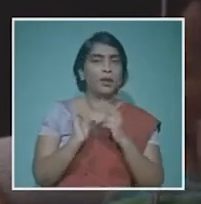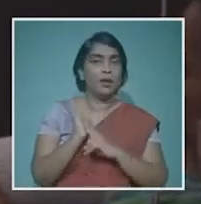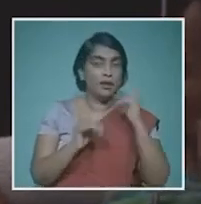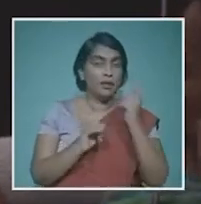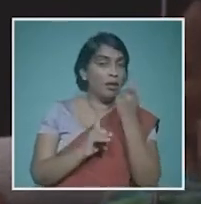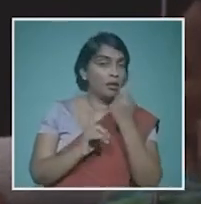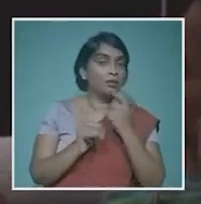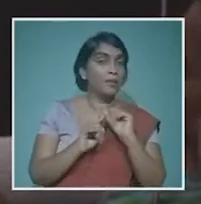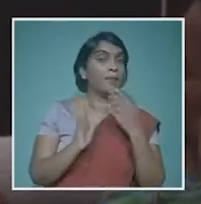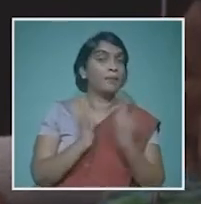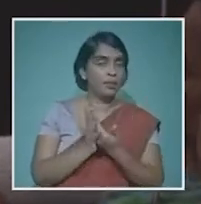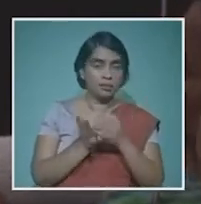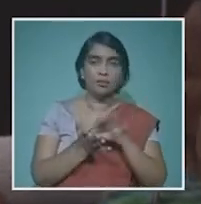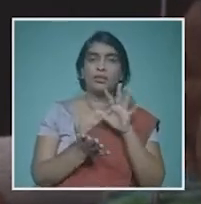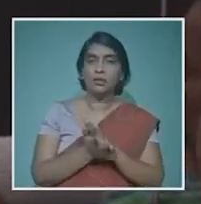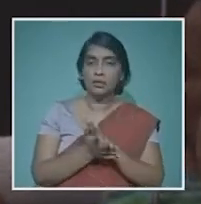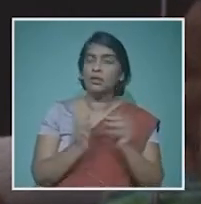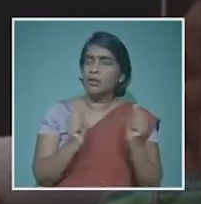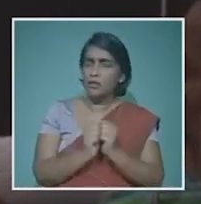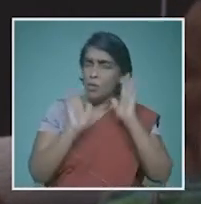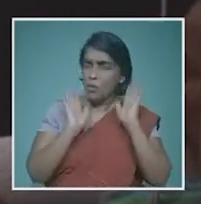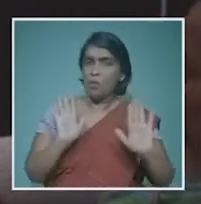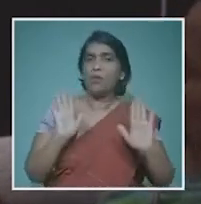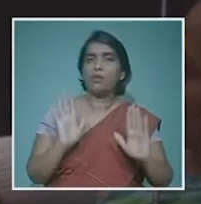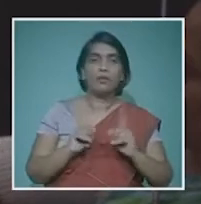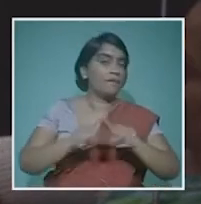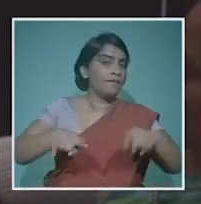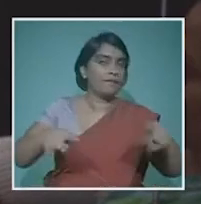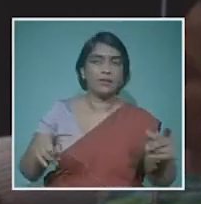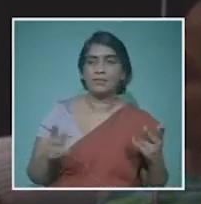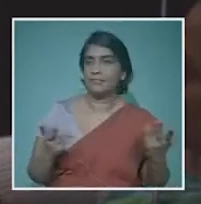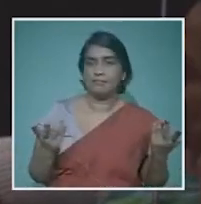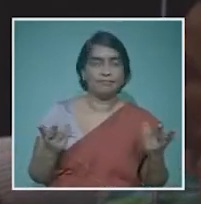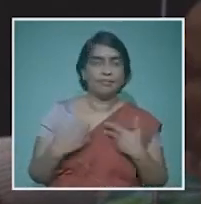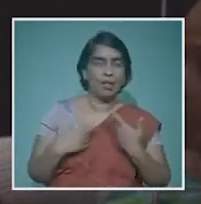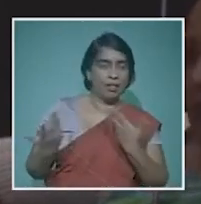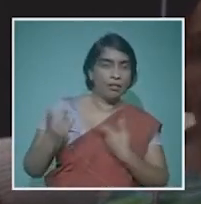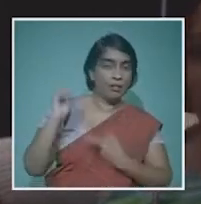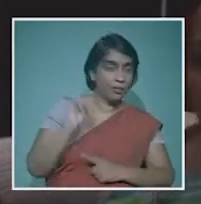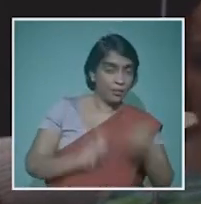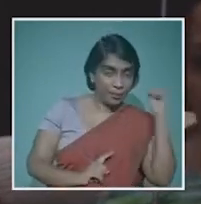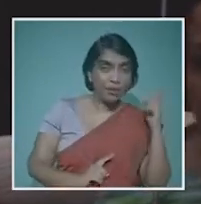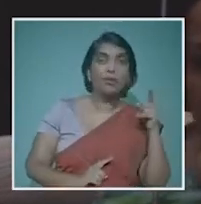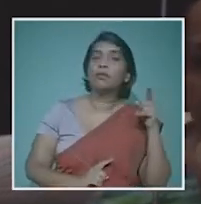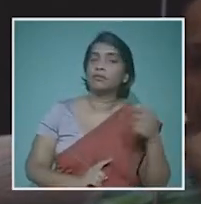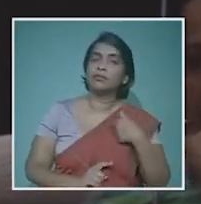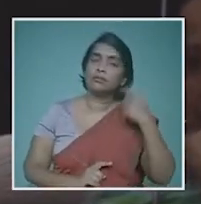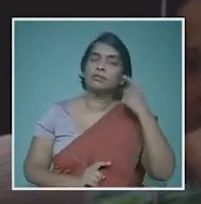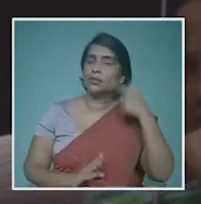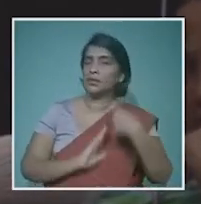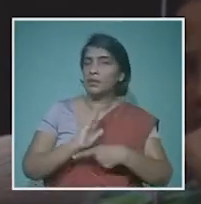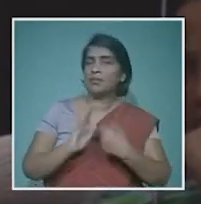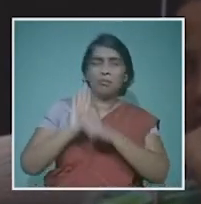ආර්ථික ප්‍රතිපත්තියට එකඟ වෙලා ඒ කළ යුතුමයි වෙන මාර්ගයක් නැහැ ඒකෙන් පැනලා ගියොත් කවුරු හරි ඒක මම හිතනවා ශ්‍රී